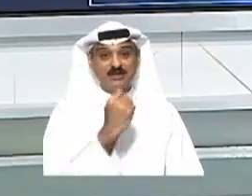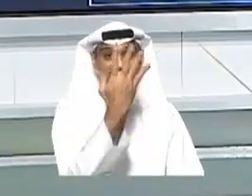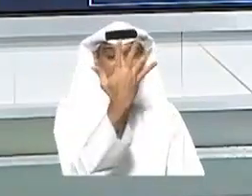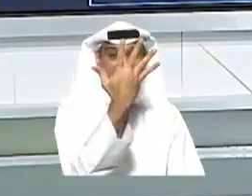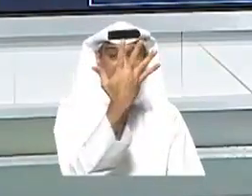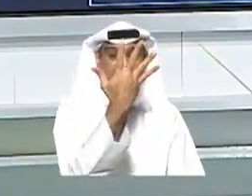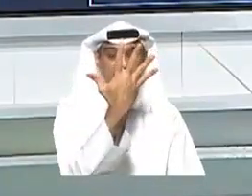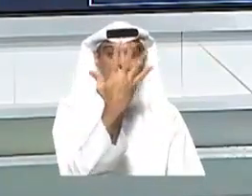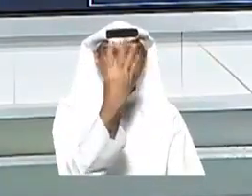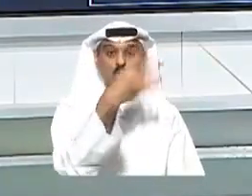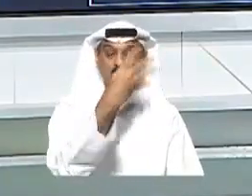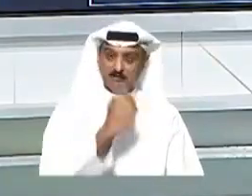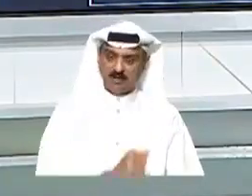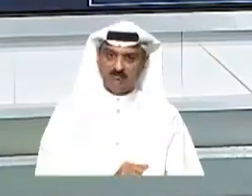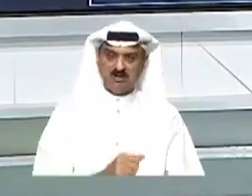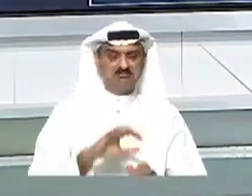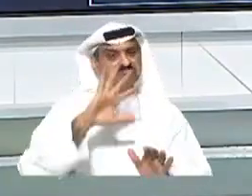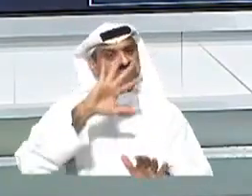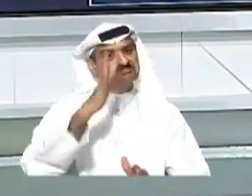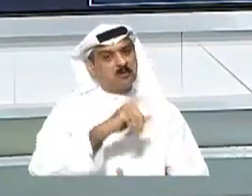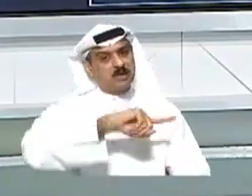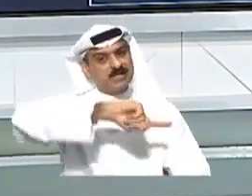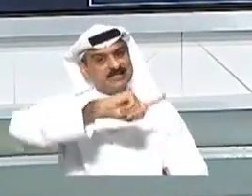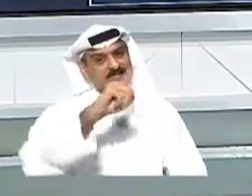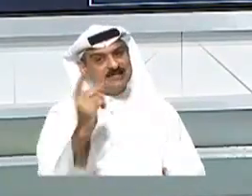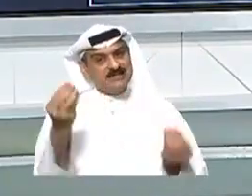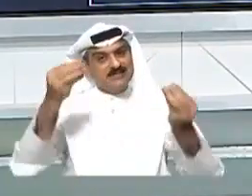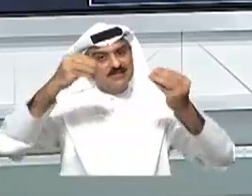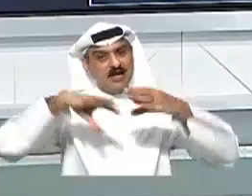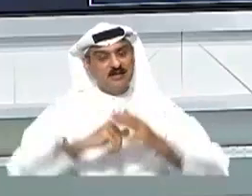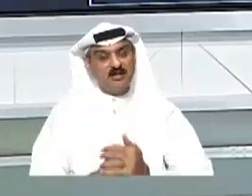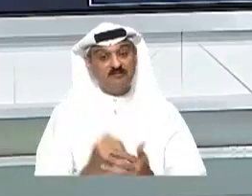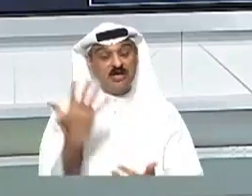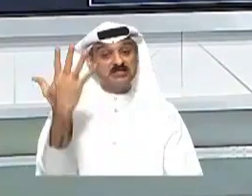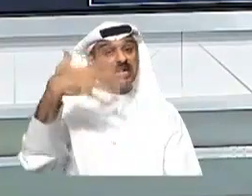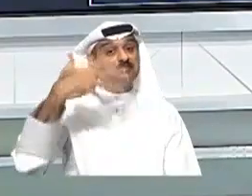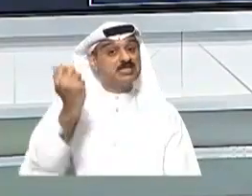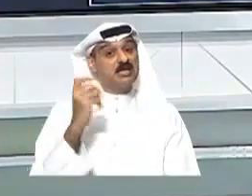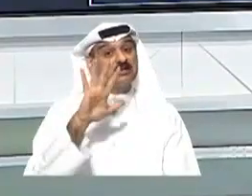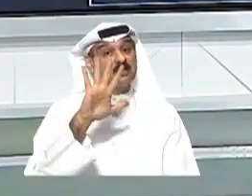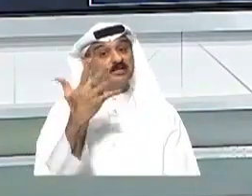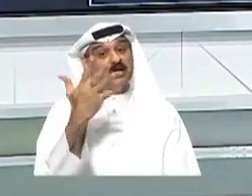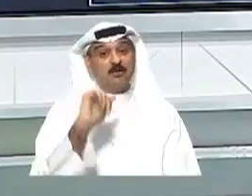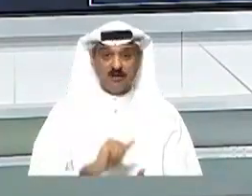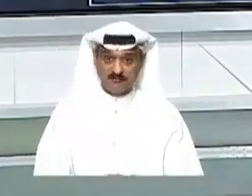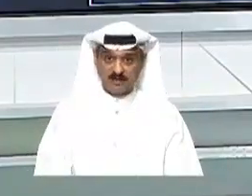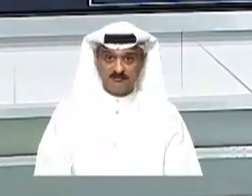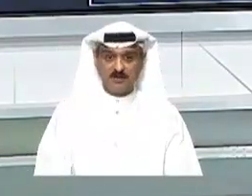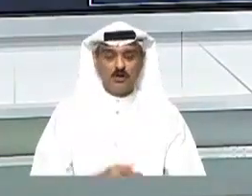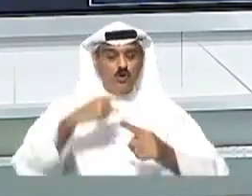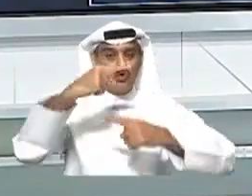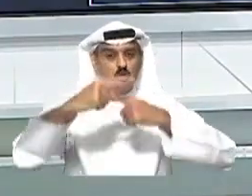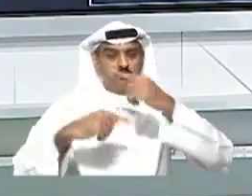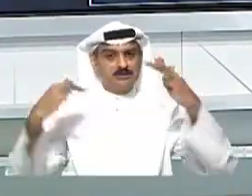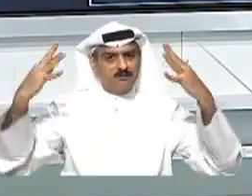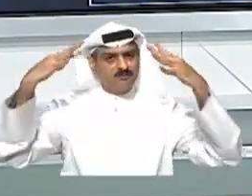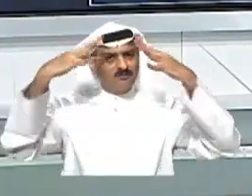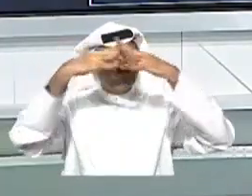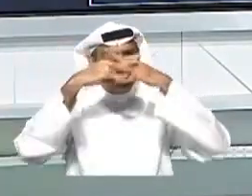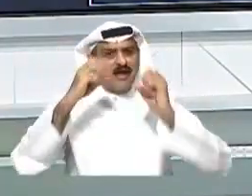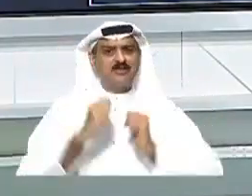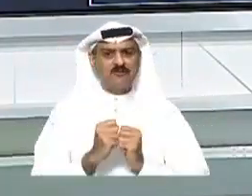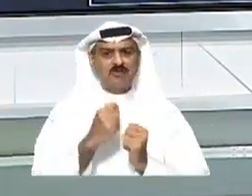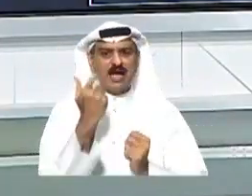يزيد أحيانا عن هذه المعدلات وقد يصل إلى أكثر من 50 كيلومتر في الساعة. أجواء راح تستمر غائمة إلى غائمة